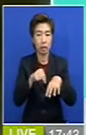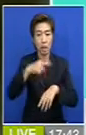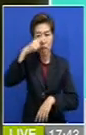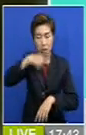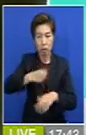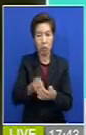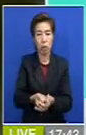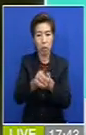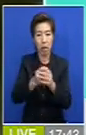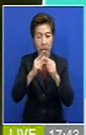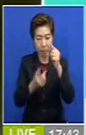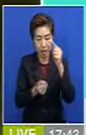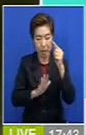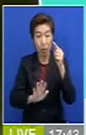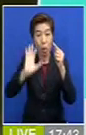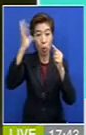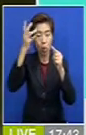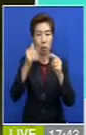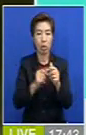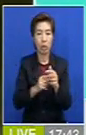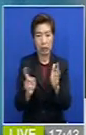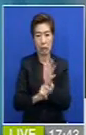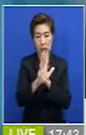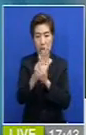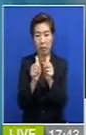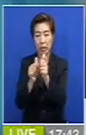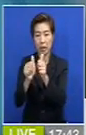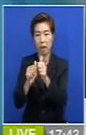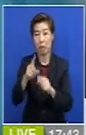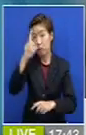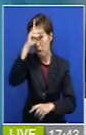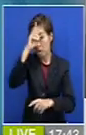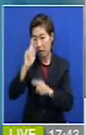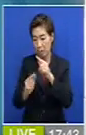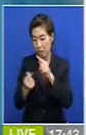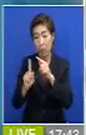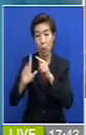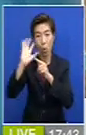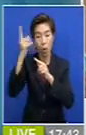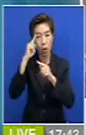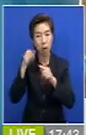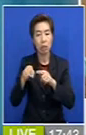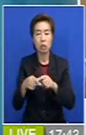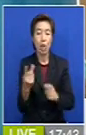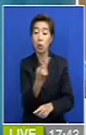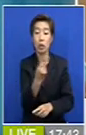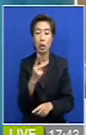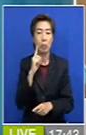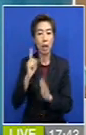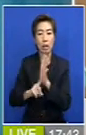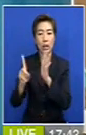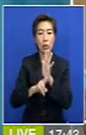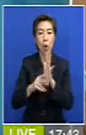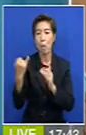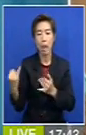าวไทยอันดับ13ของโลกลงสนามนัดที่3พบกับเยอรมนีอันดับ11ของโลกครับทั้ง2ทีมนั้นแพ้รวดมาทั้ง2นัด